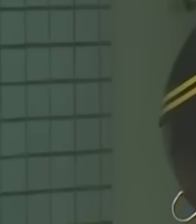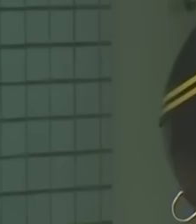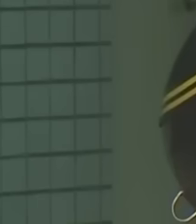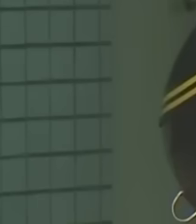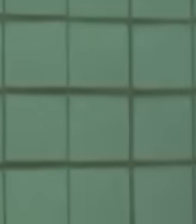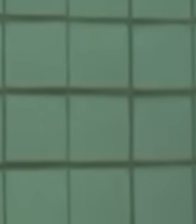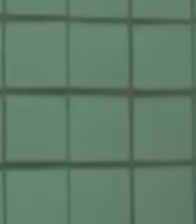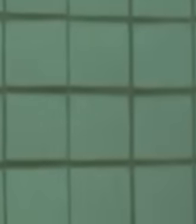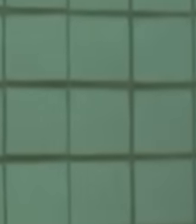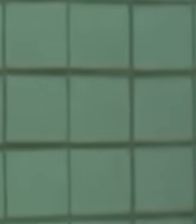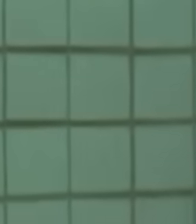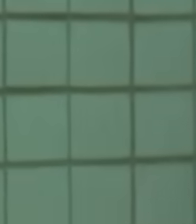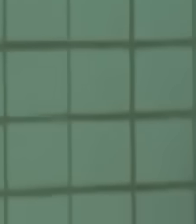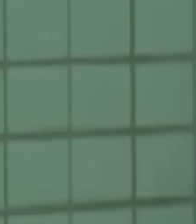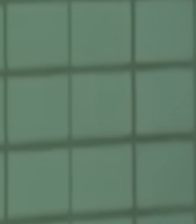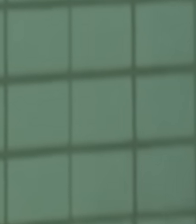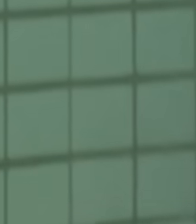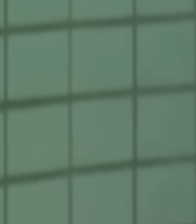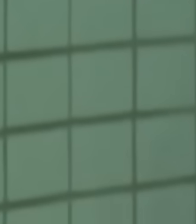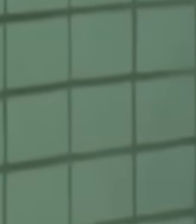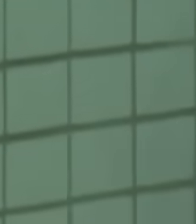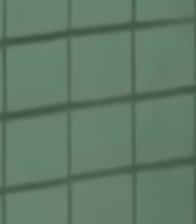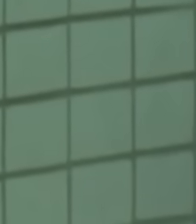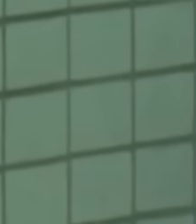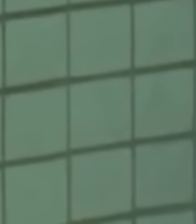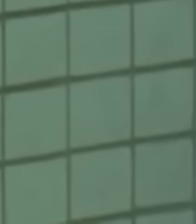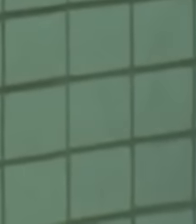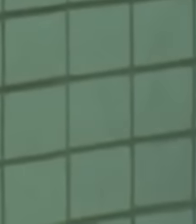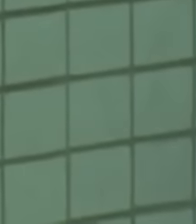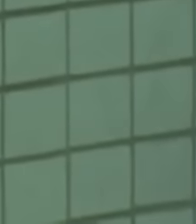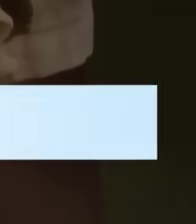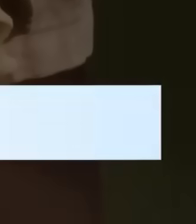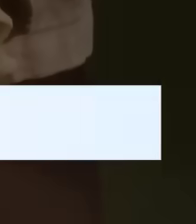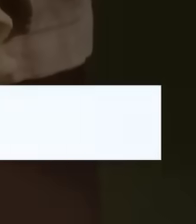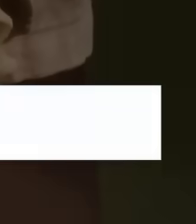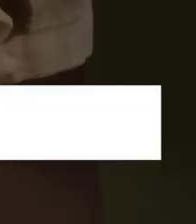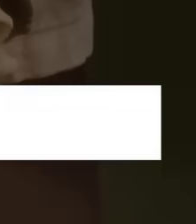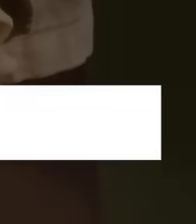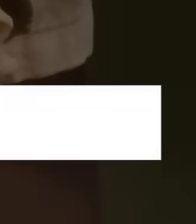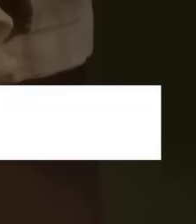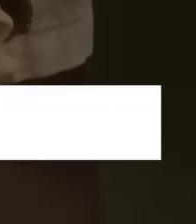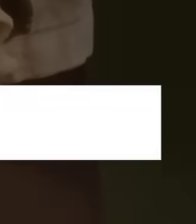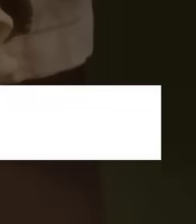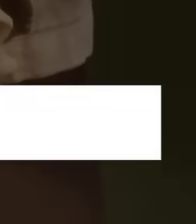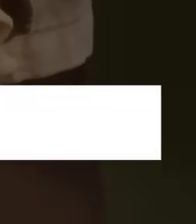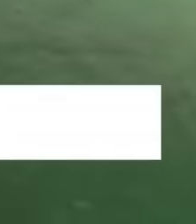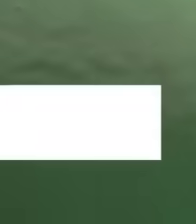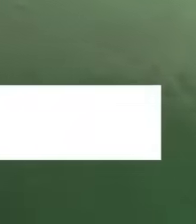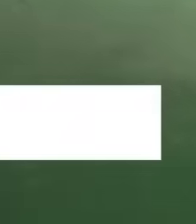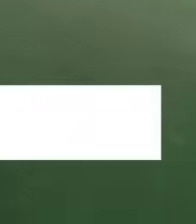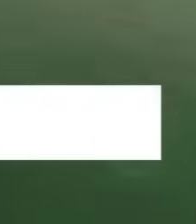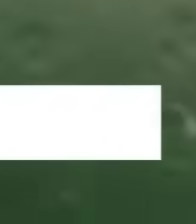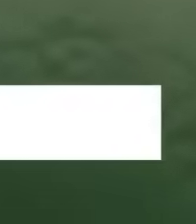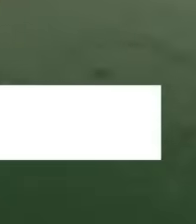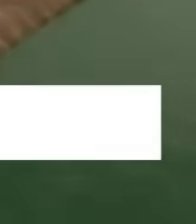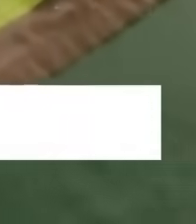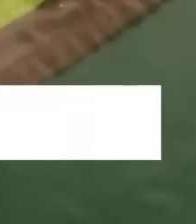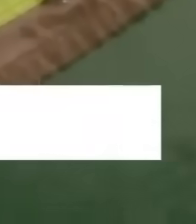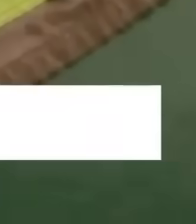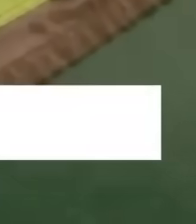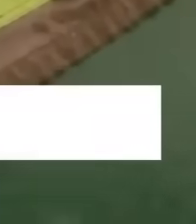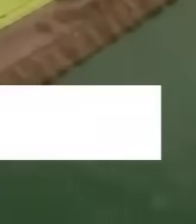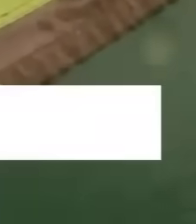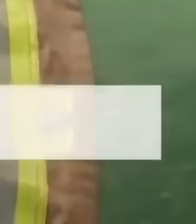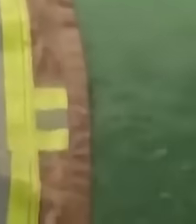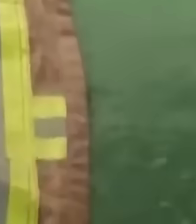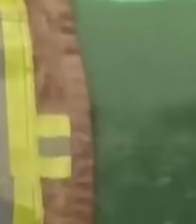그제 출동했던 대원들이 벗어놓은 이 방화복. 특수 섬유로 만들어 500도까지 견딜 수 있습니다. 하지만 세탁이나